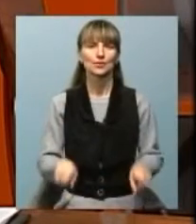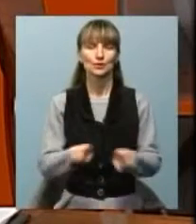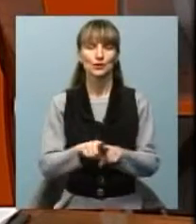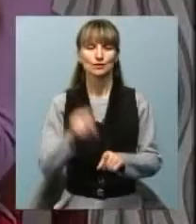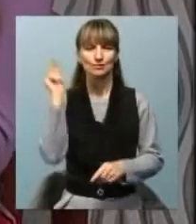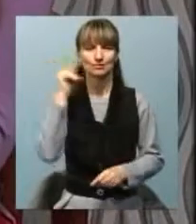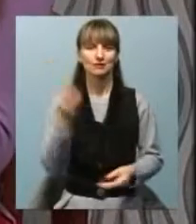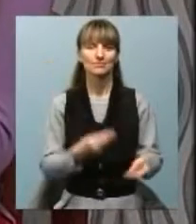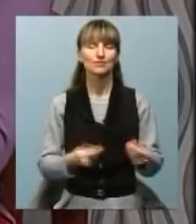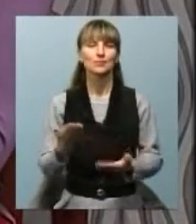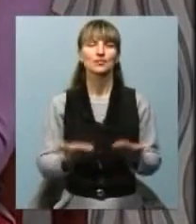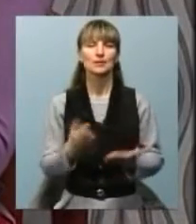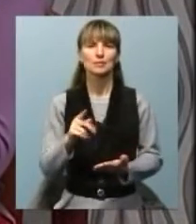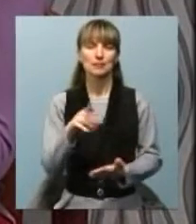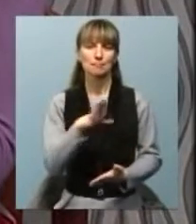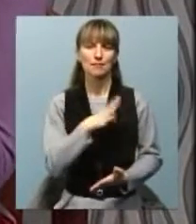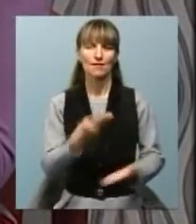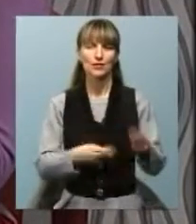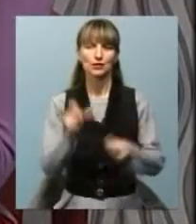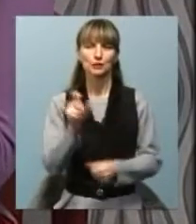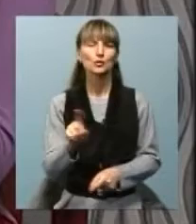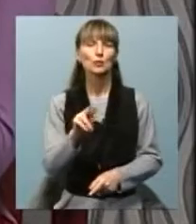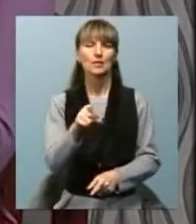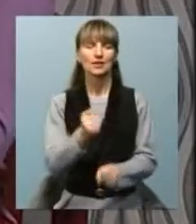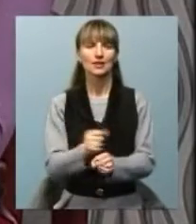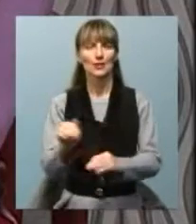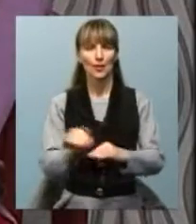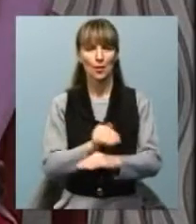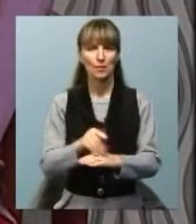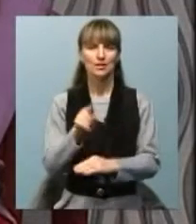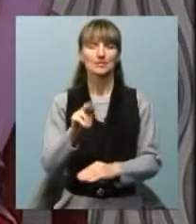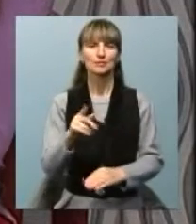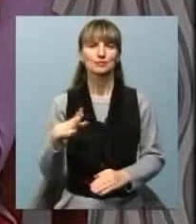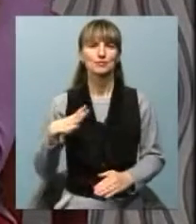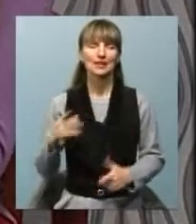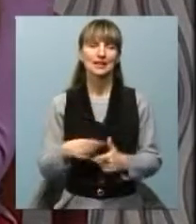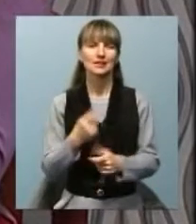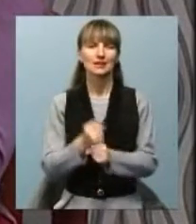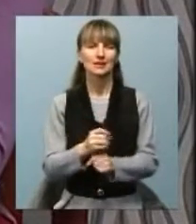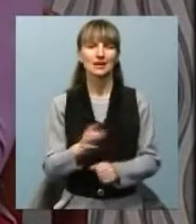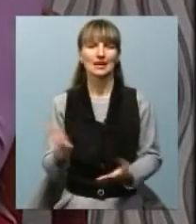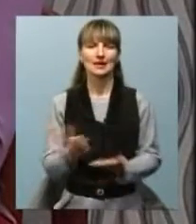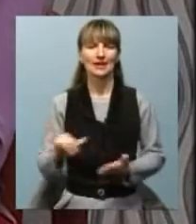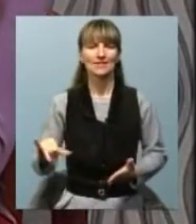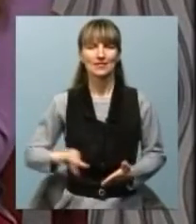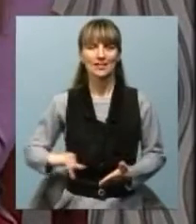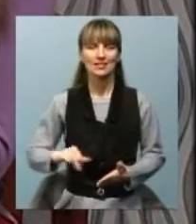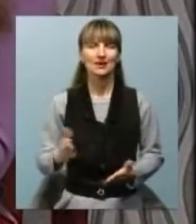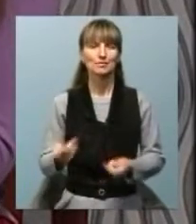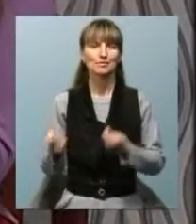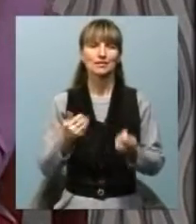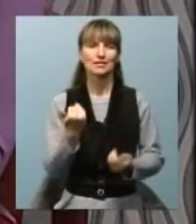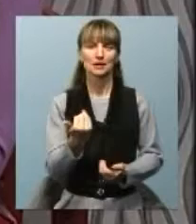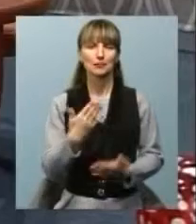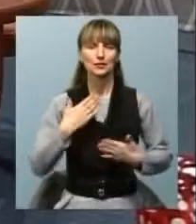волшебницею. Якби ти стала чарівницею, що б ти робила? Ти була б доброю чарівницею чи робила такі капості, які приносили тобі задоволення?